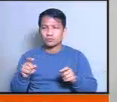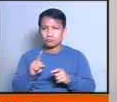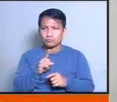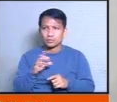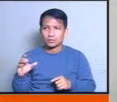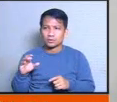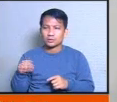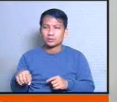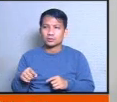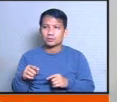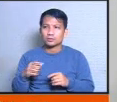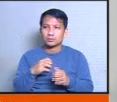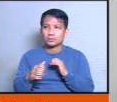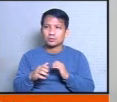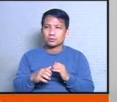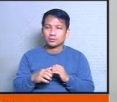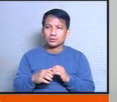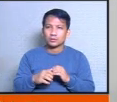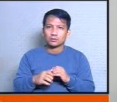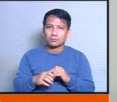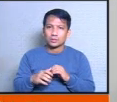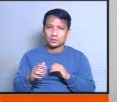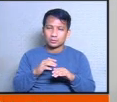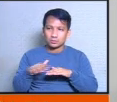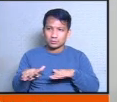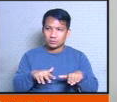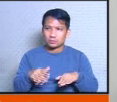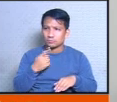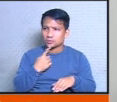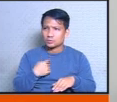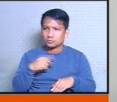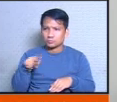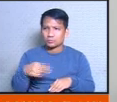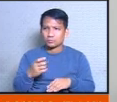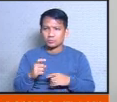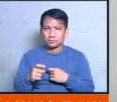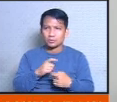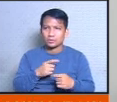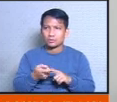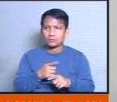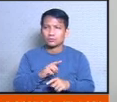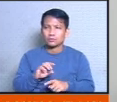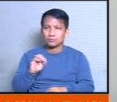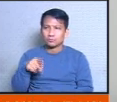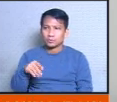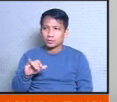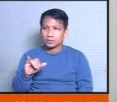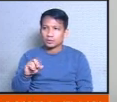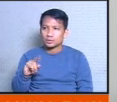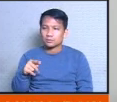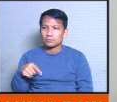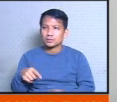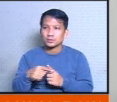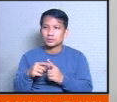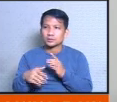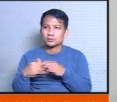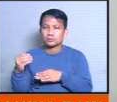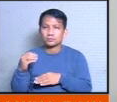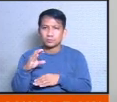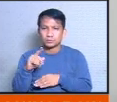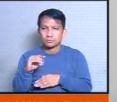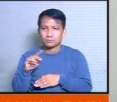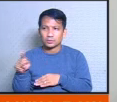na fault line ang tatamang lindol. Pero ayon sa Phivolcs, ang text ay kinuha sa OPLAN Yakal Plus na